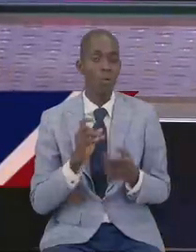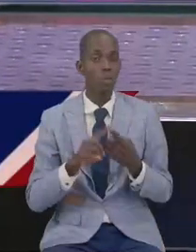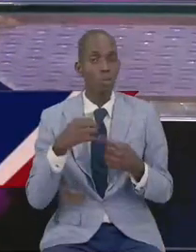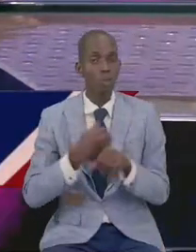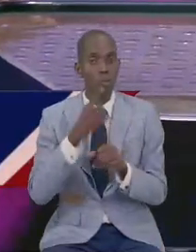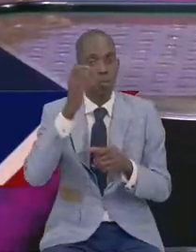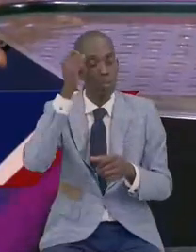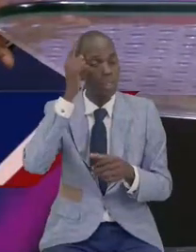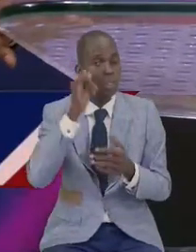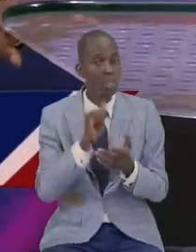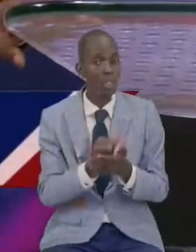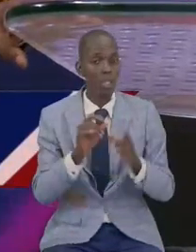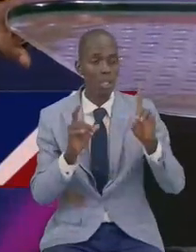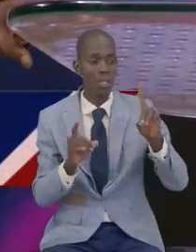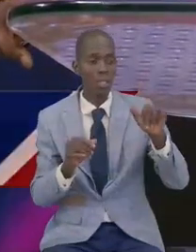Daniel était